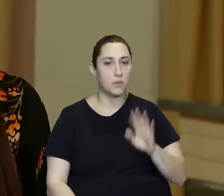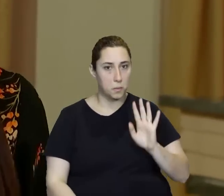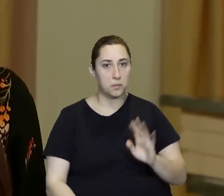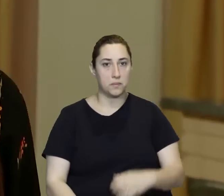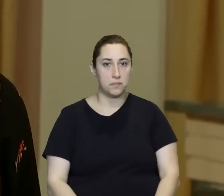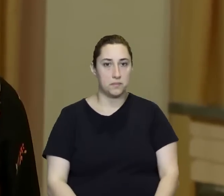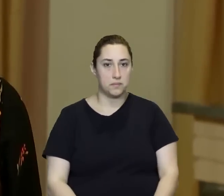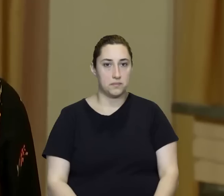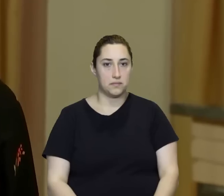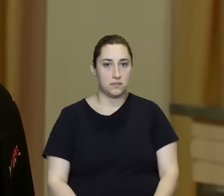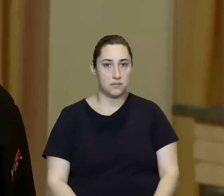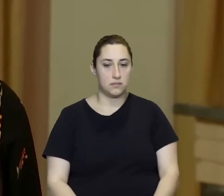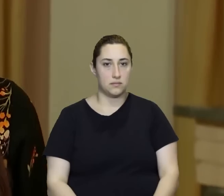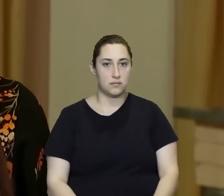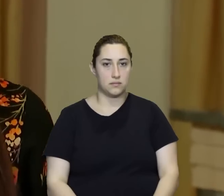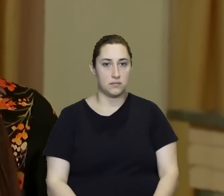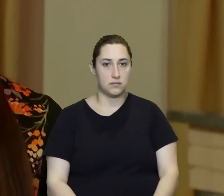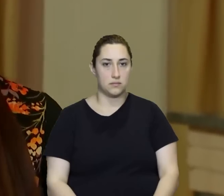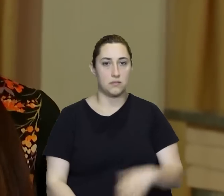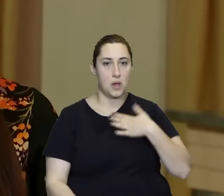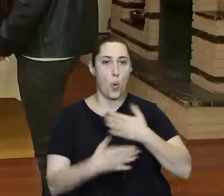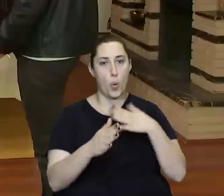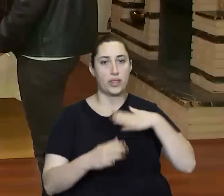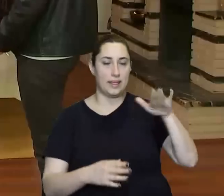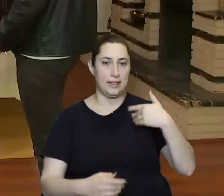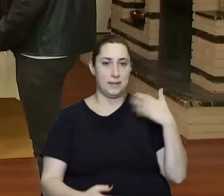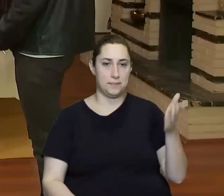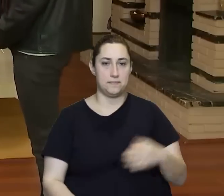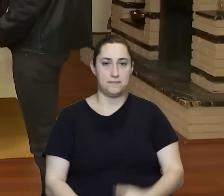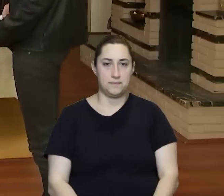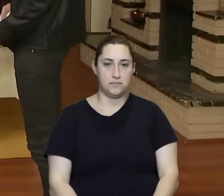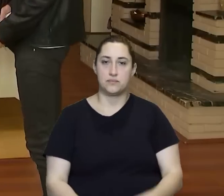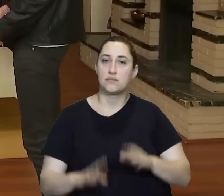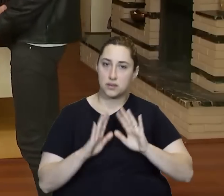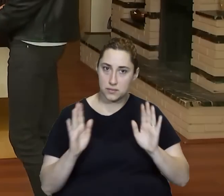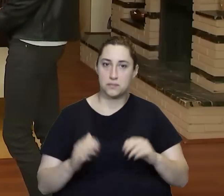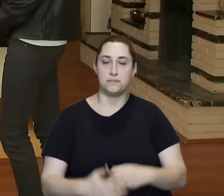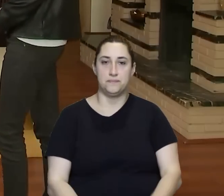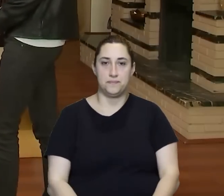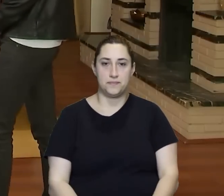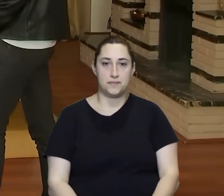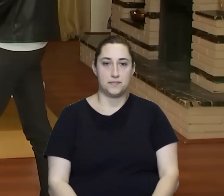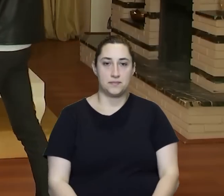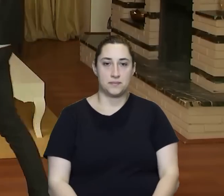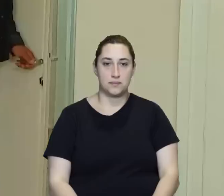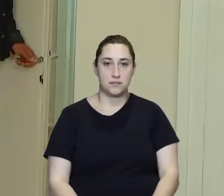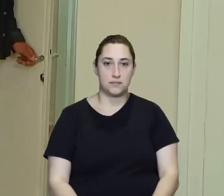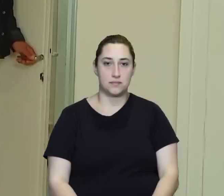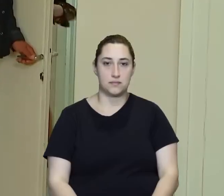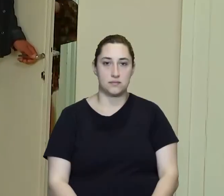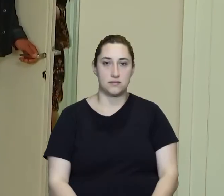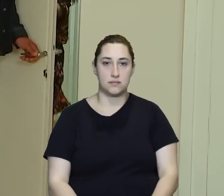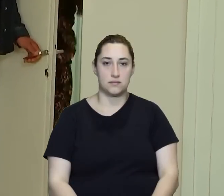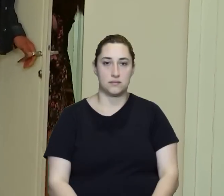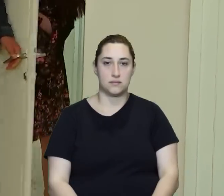Tamam. Tamam. Ben odadayım. Tamam. Elinde telefon, tedirginliğini gizlemeye